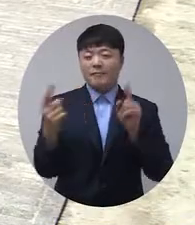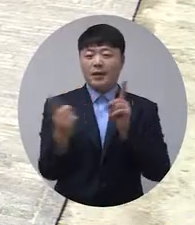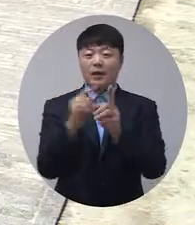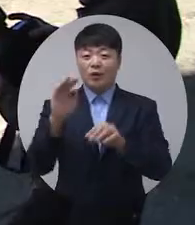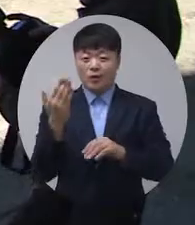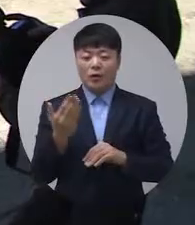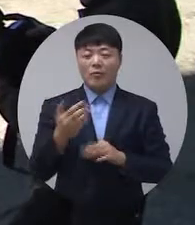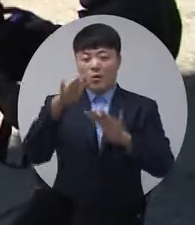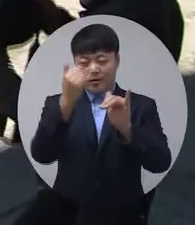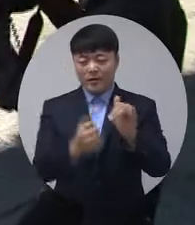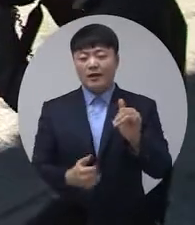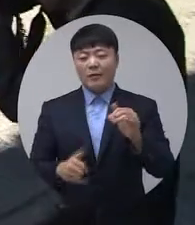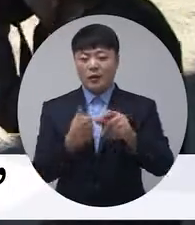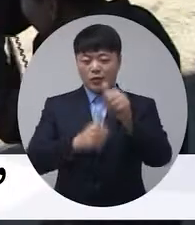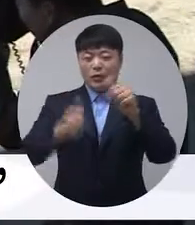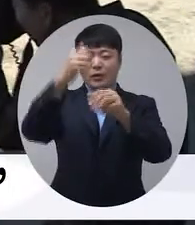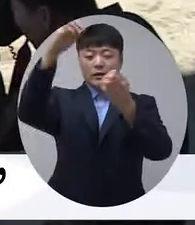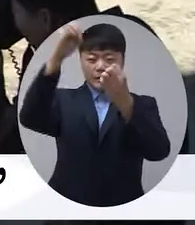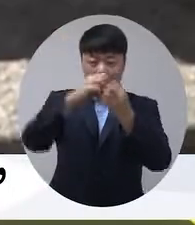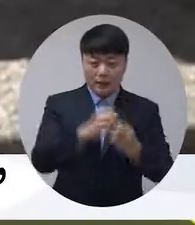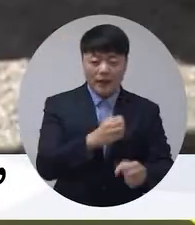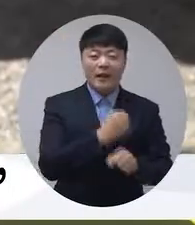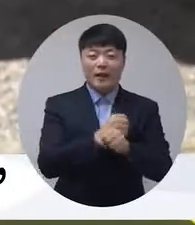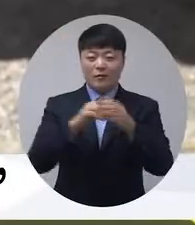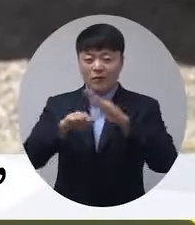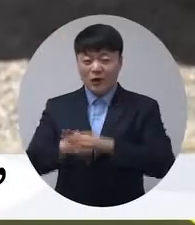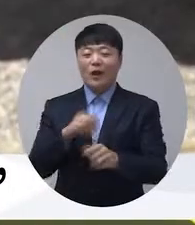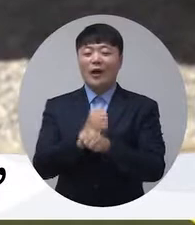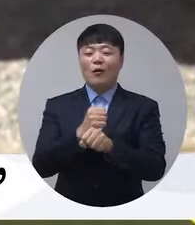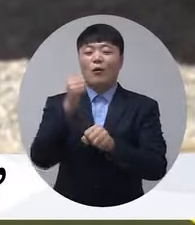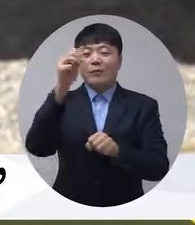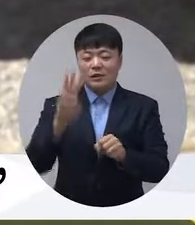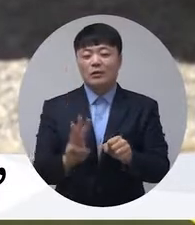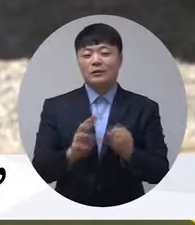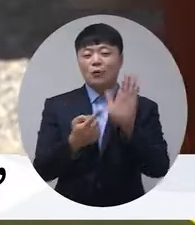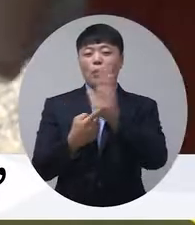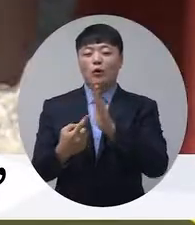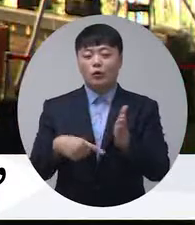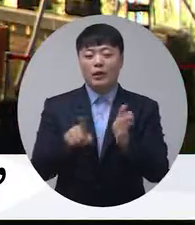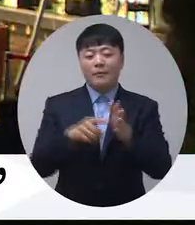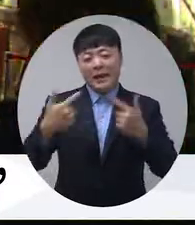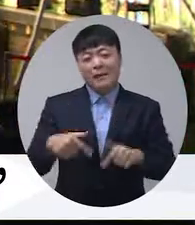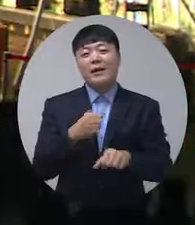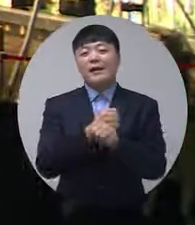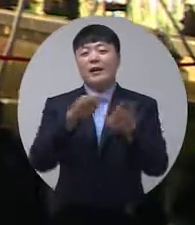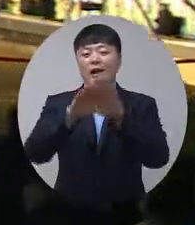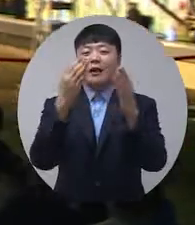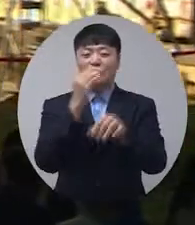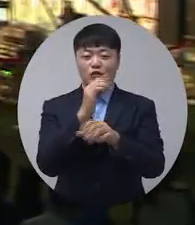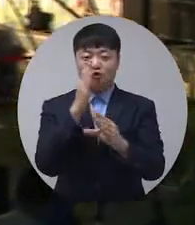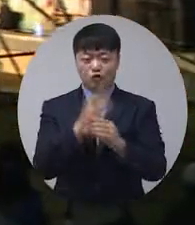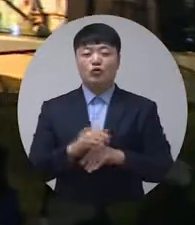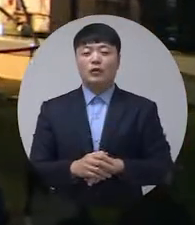인 유구한 역사와 전통을 전승 보존하고 하천을 홍보하기 위해 매년 열리고 있습니다 대야 문화제 의